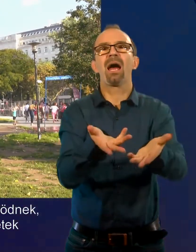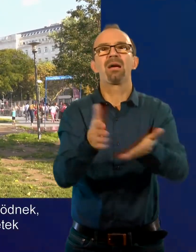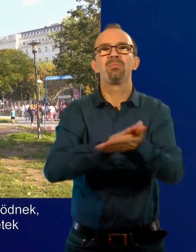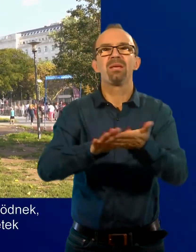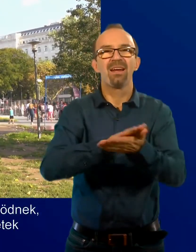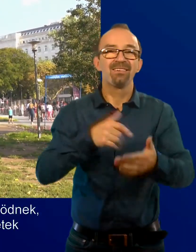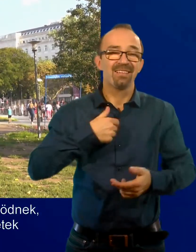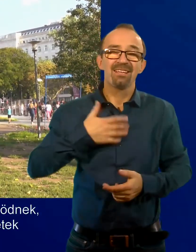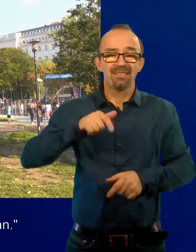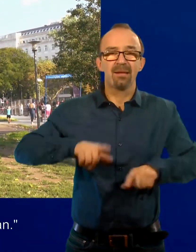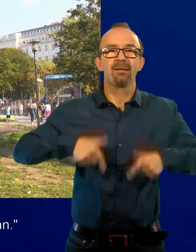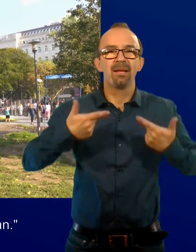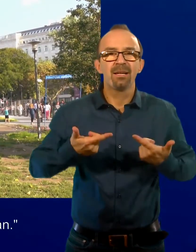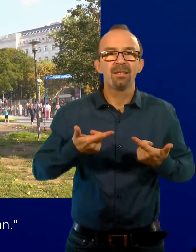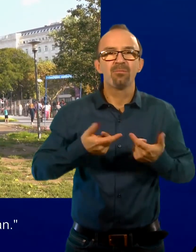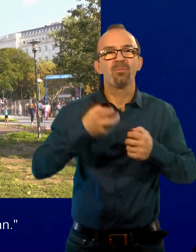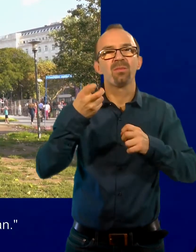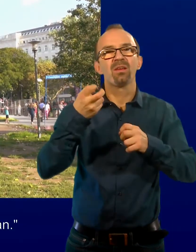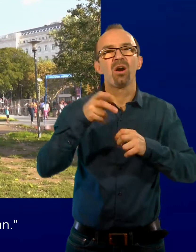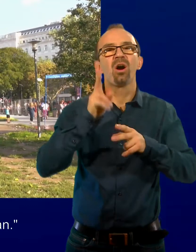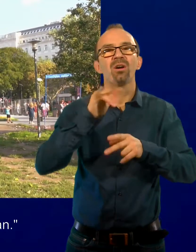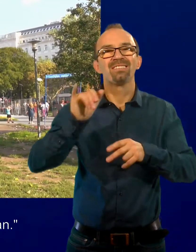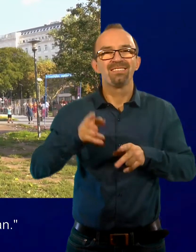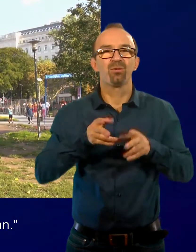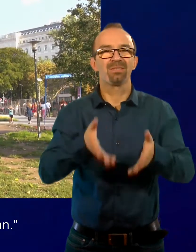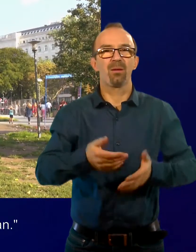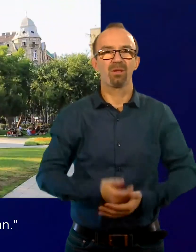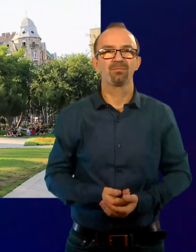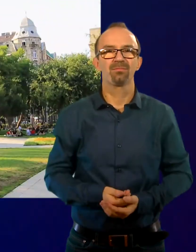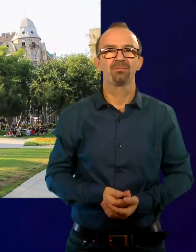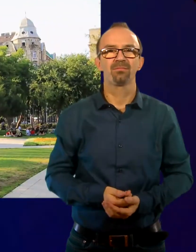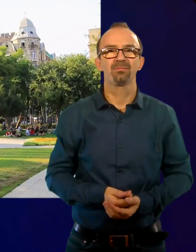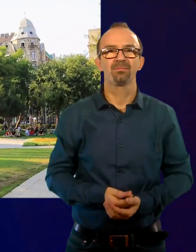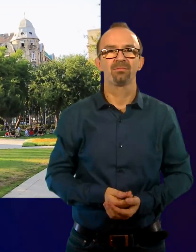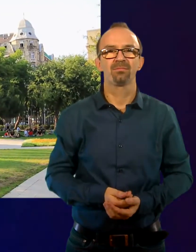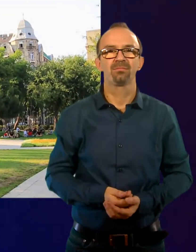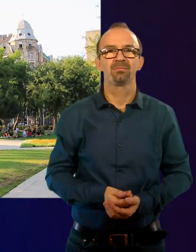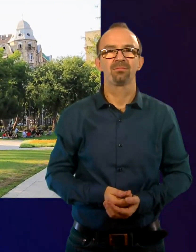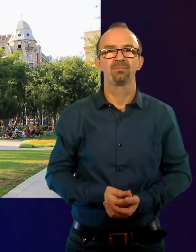világ, de én szeretek itt élni a kikövezett Kazinci utcában.